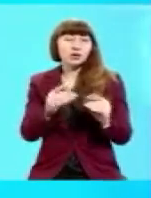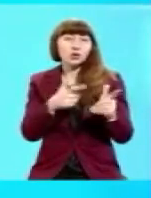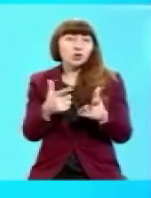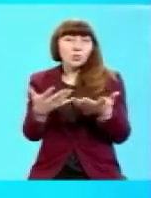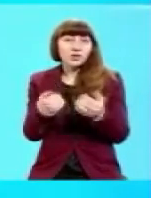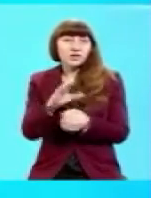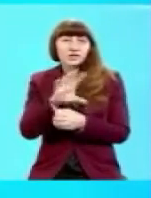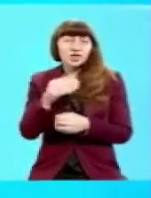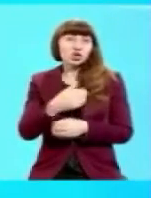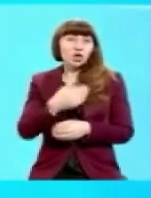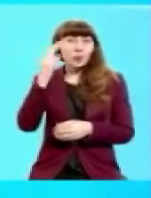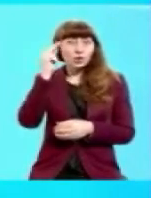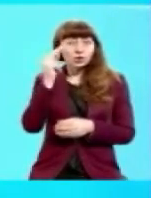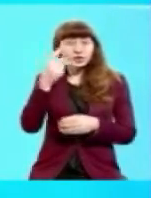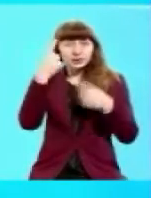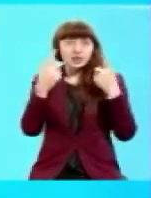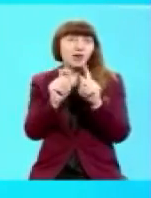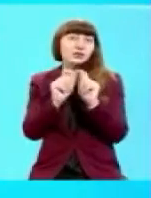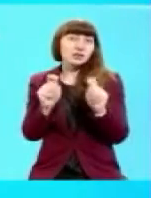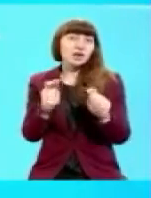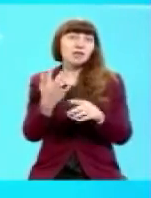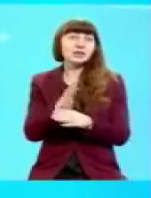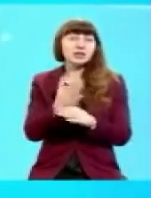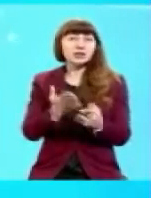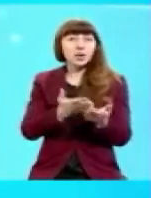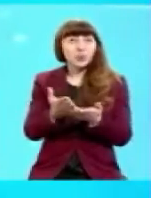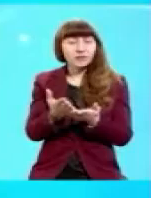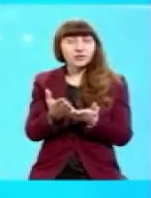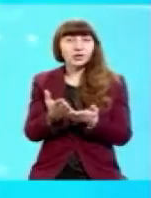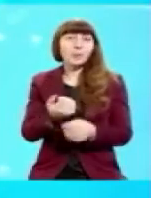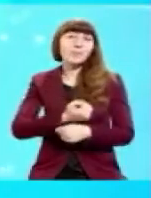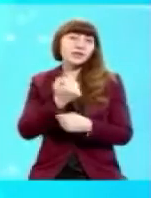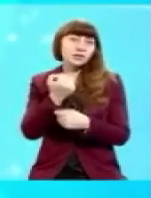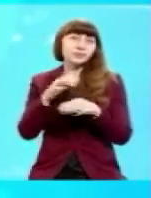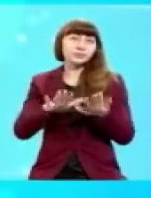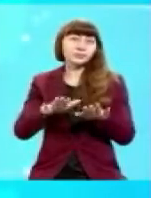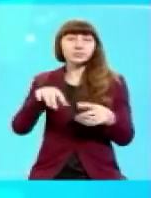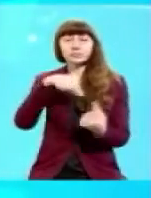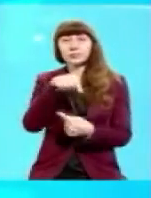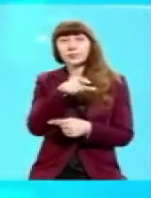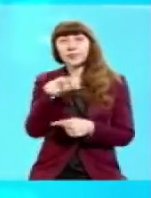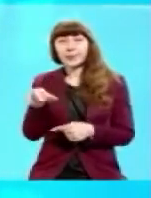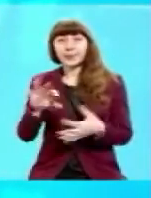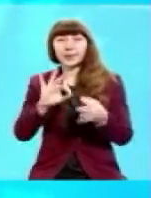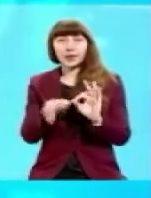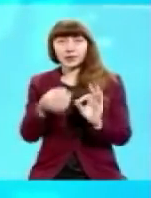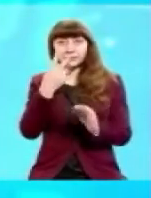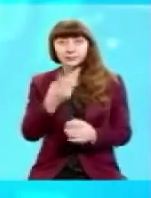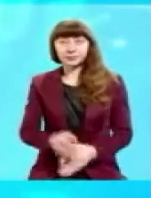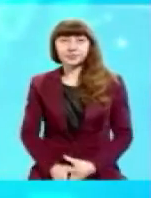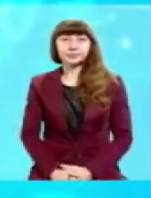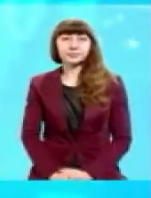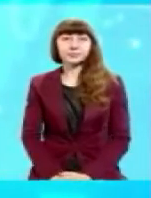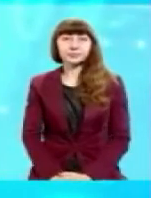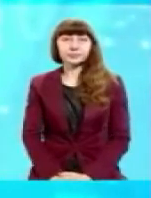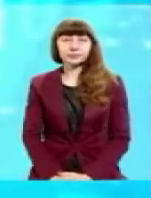всех обучающихся. Идею создания отдельного направления в учебном заведении поддержали местные предприниматели. Подробности в нашем следующем